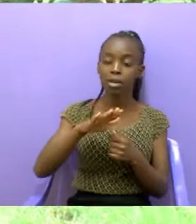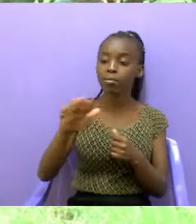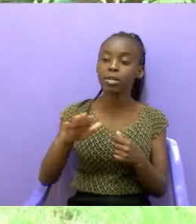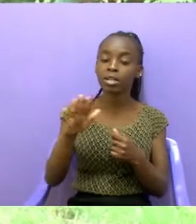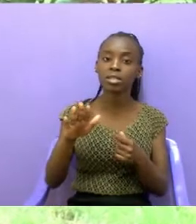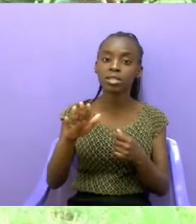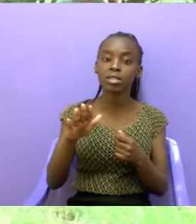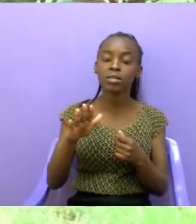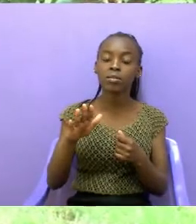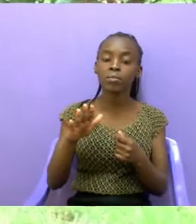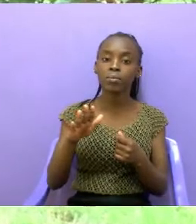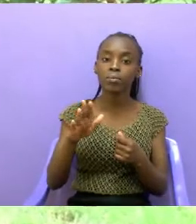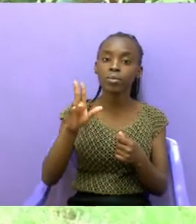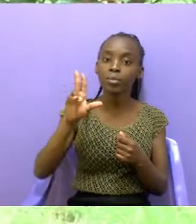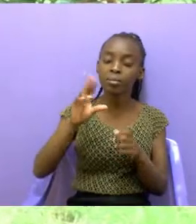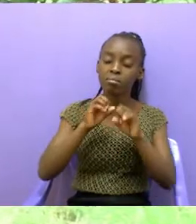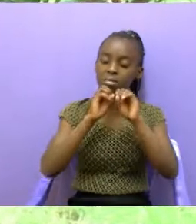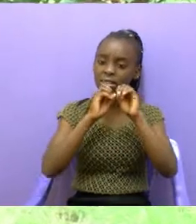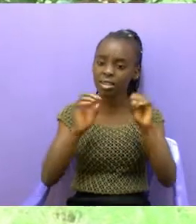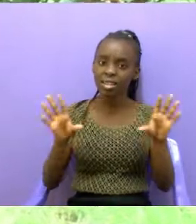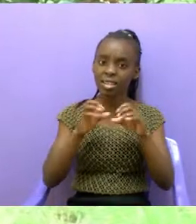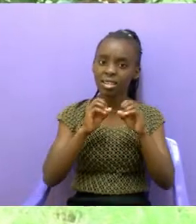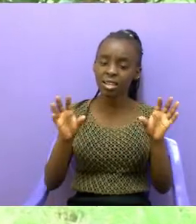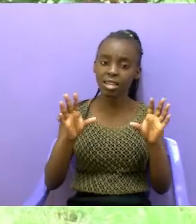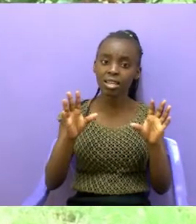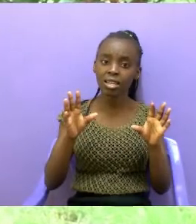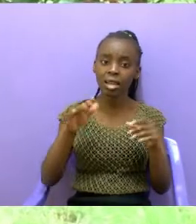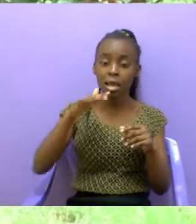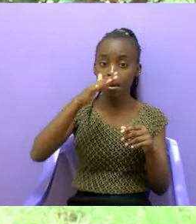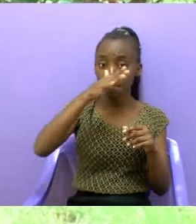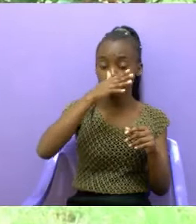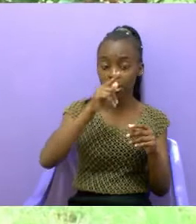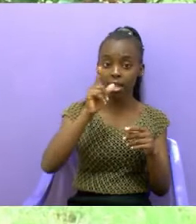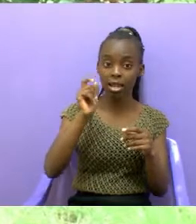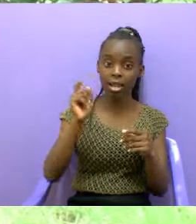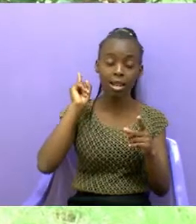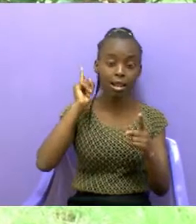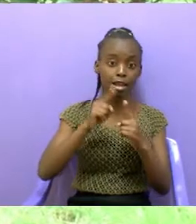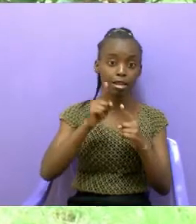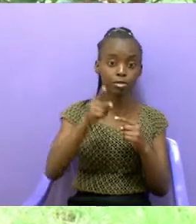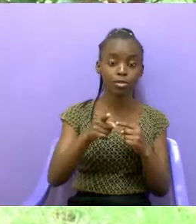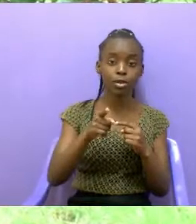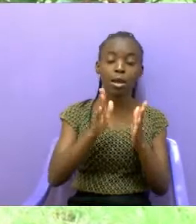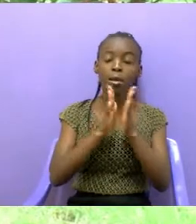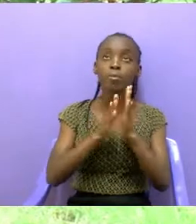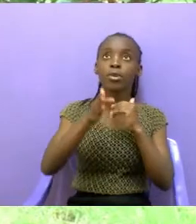nothing deceive you. Chochote kisitudanganye, mtu wa Mungu. Nataka tuombe ya kwamba Mungu